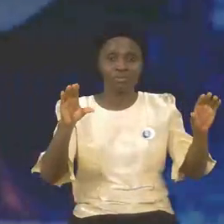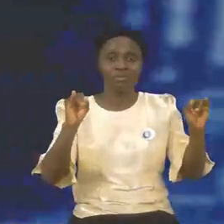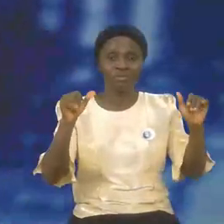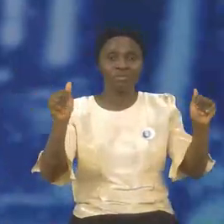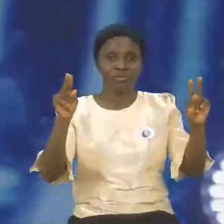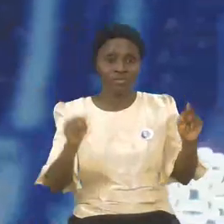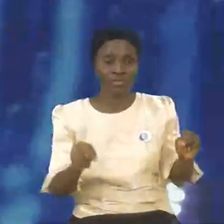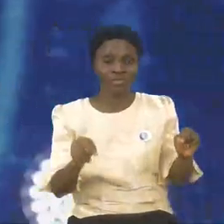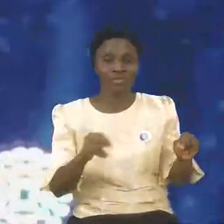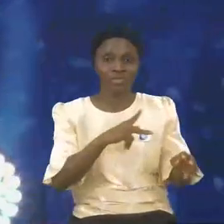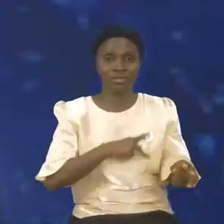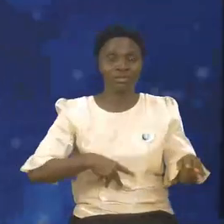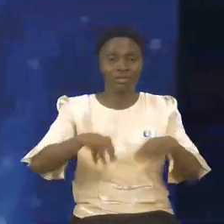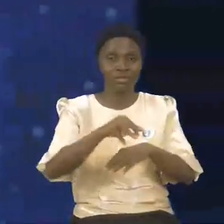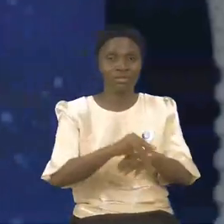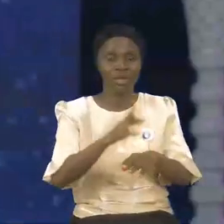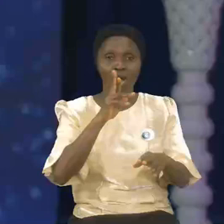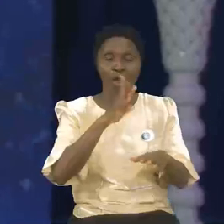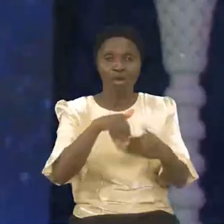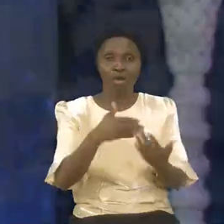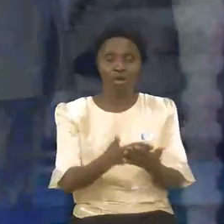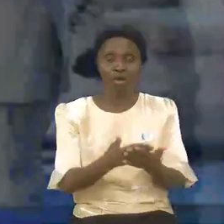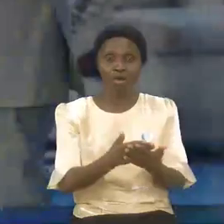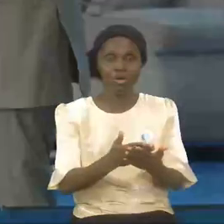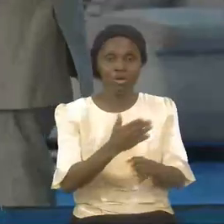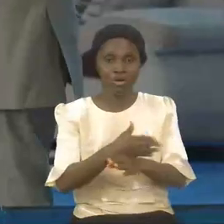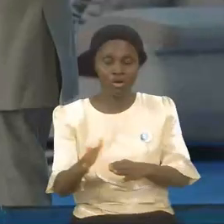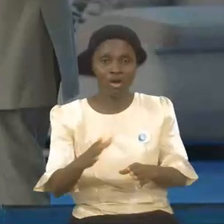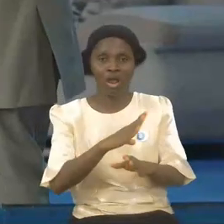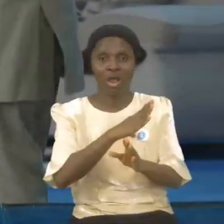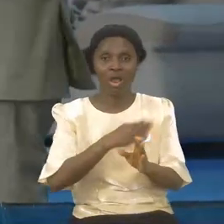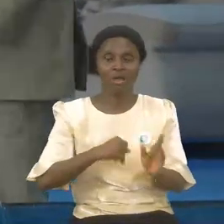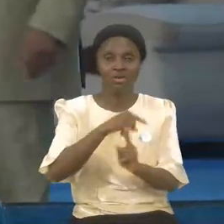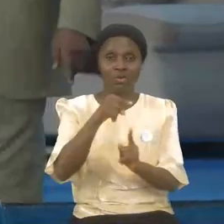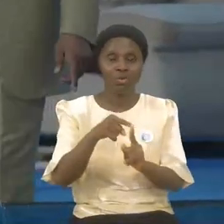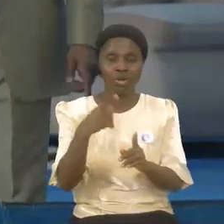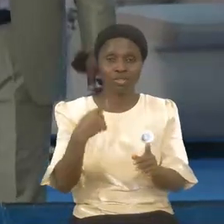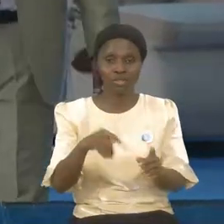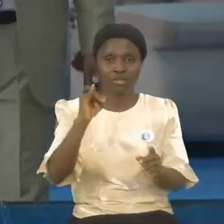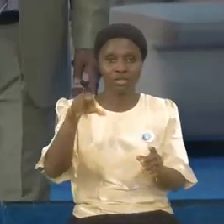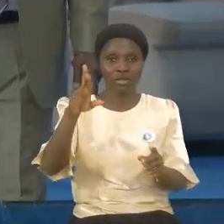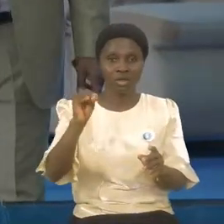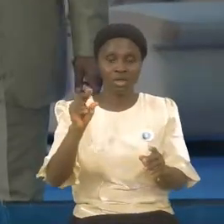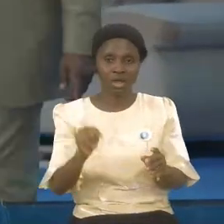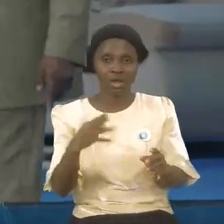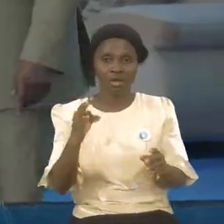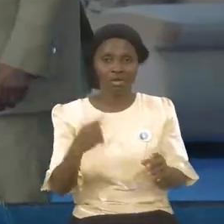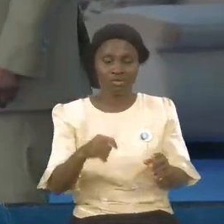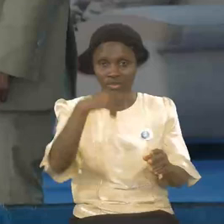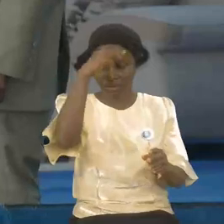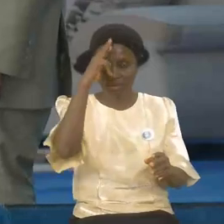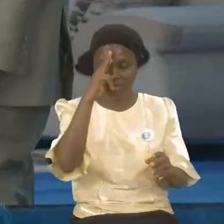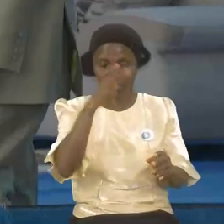le royaume de de l'Empire Grèce au thé et lorsque la colonne